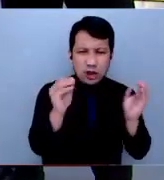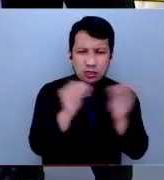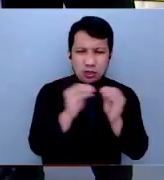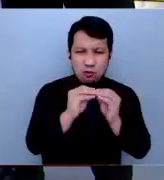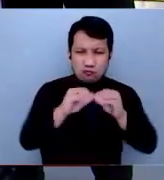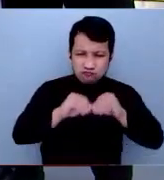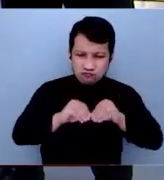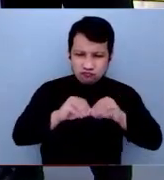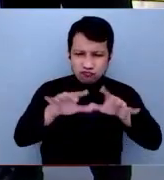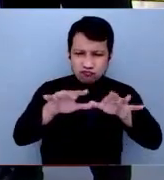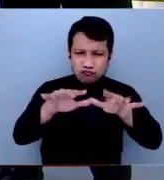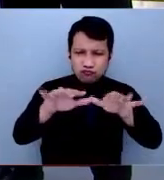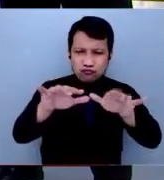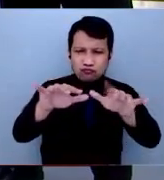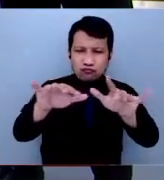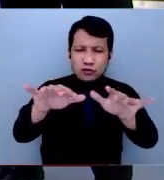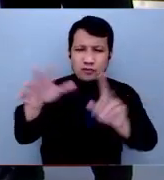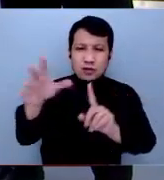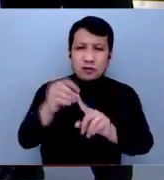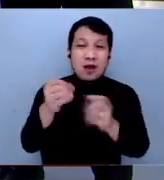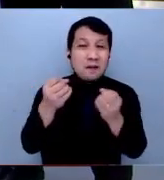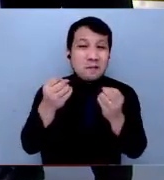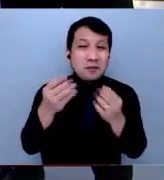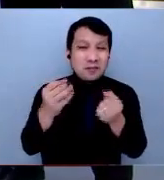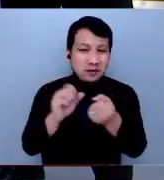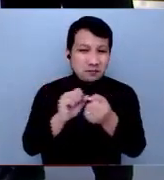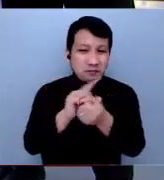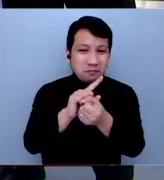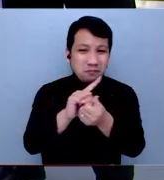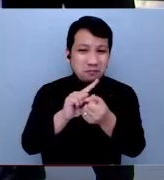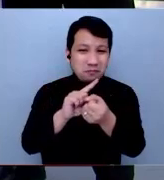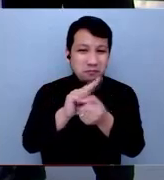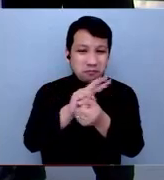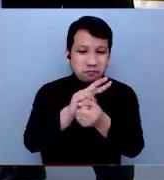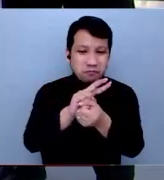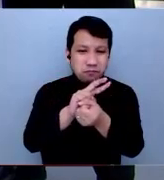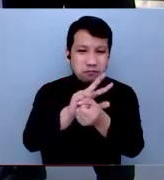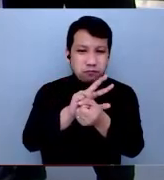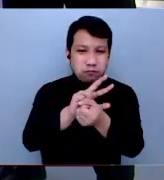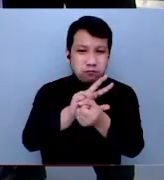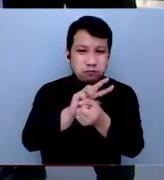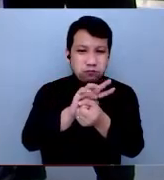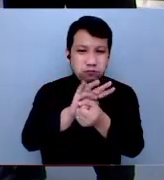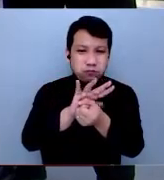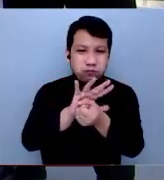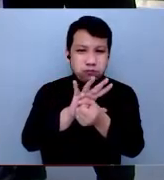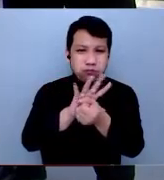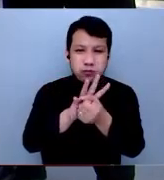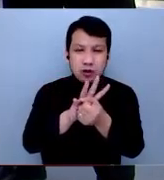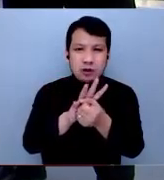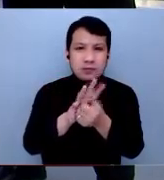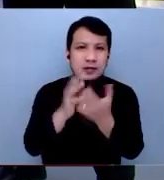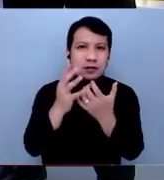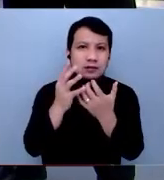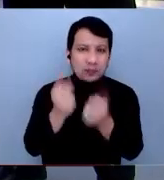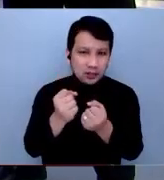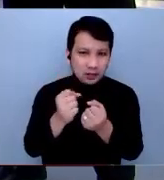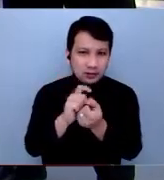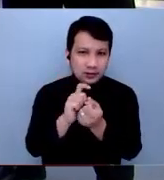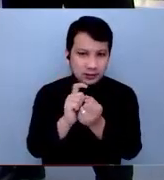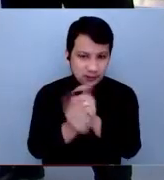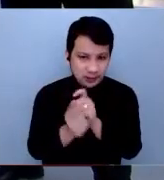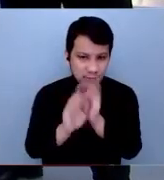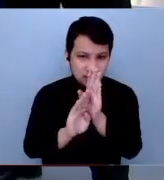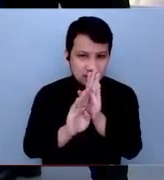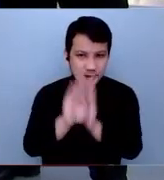COVID-19, mas dumarami rin yung mga mutations nito. Nag-a-adapt kasi ang virus para mas maging malakas. Sa makatwid, hanggat